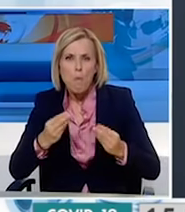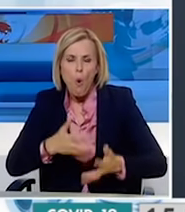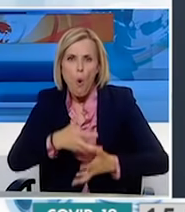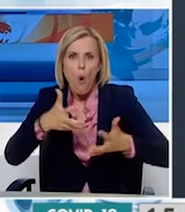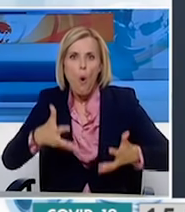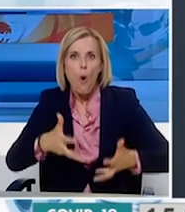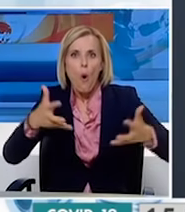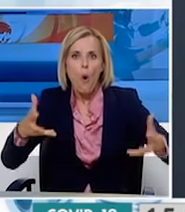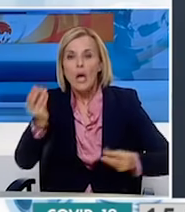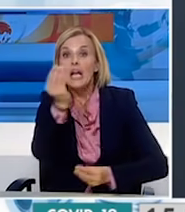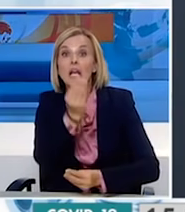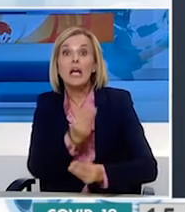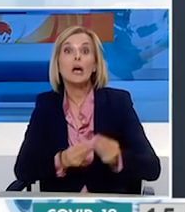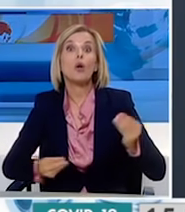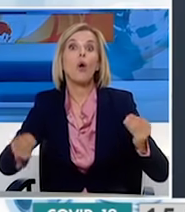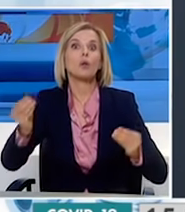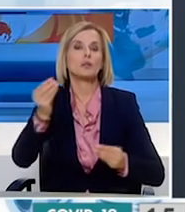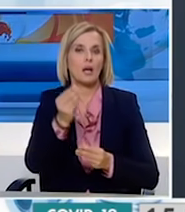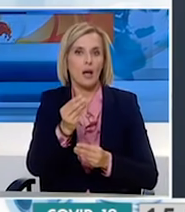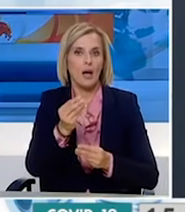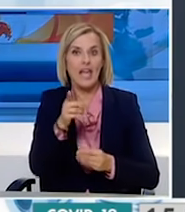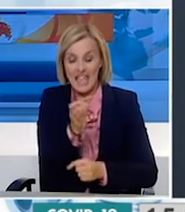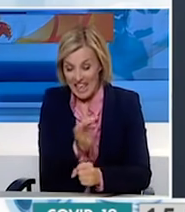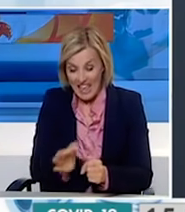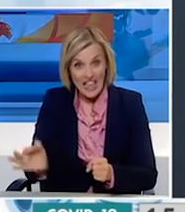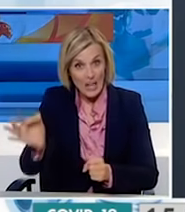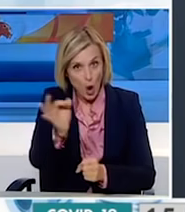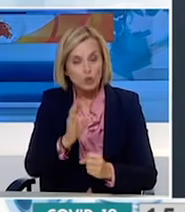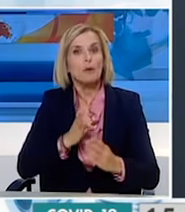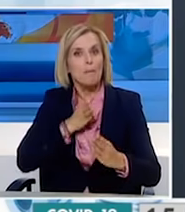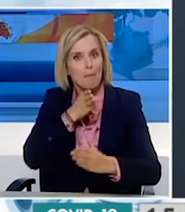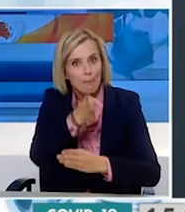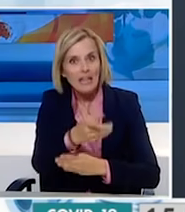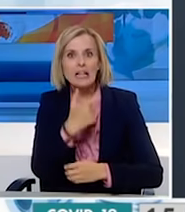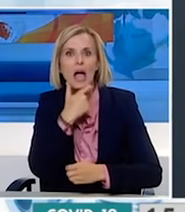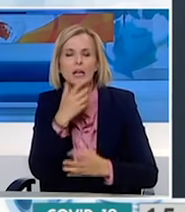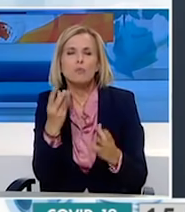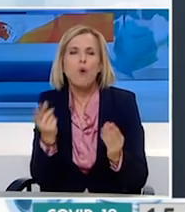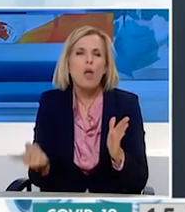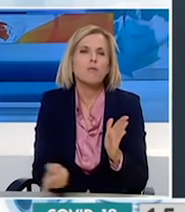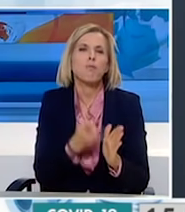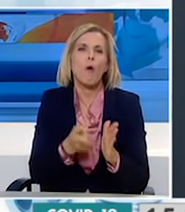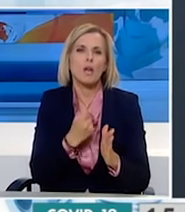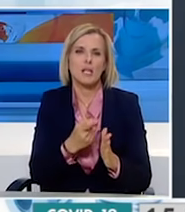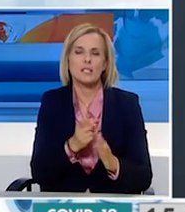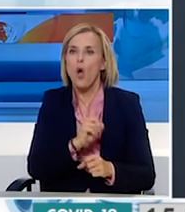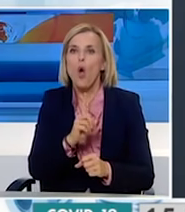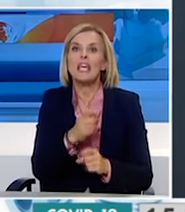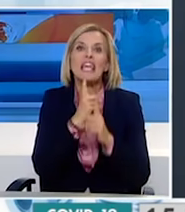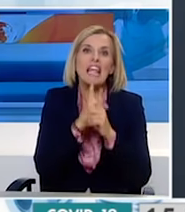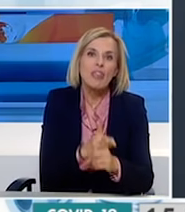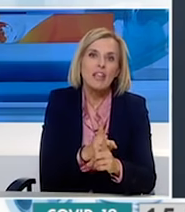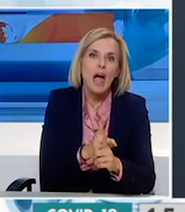αυτή που παρατηρήθηκε σε όλο τον κόσμο. Πράγμα που σημαίνει ότι ο ιός εισήλθε στο Ηνωμένο Βασίλειο πολλές φορές ανεξάρτητα, παρά μέσω κάποιου